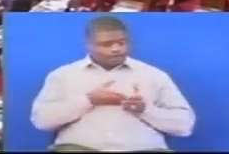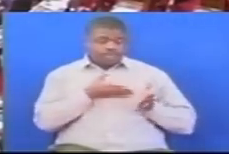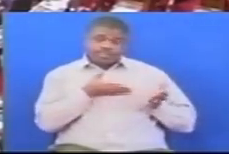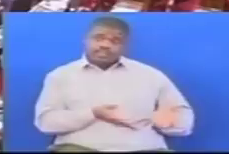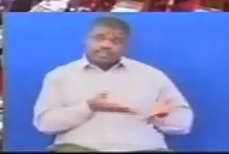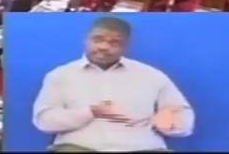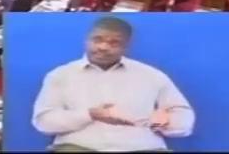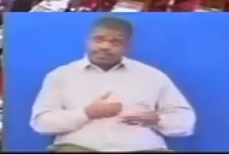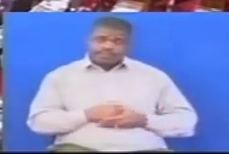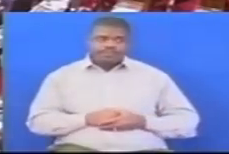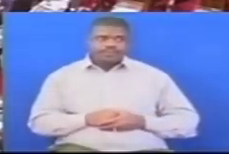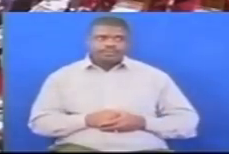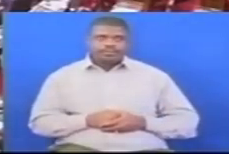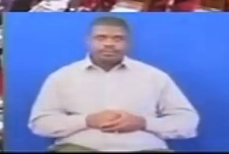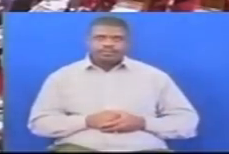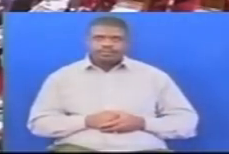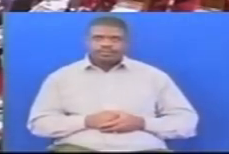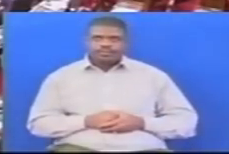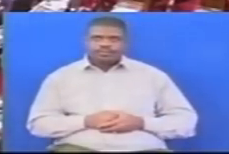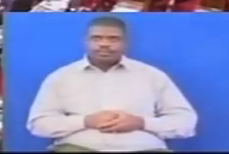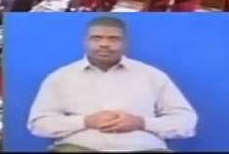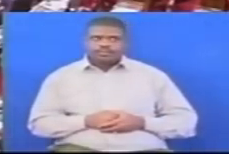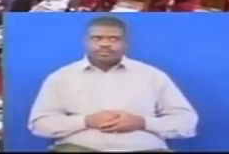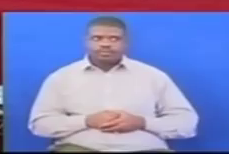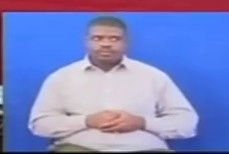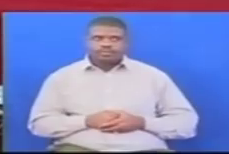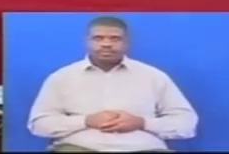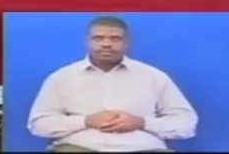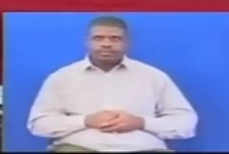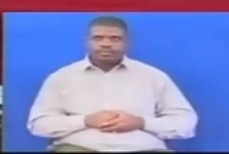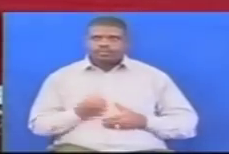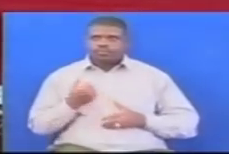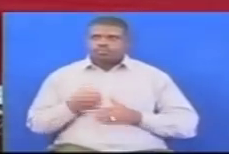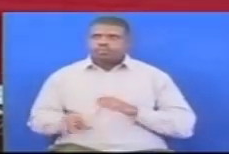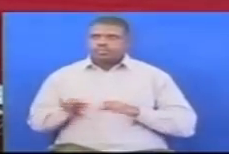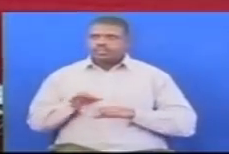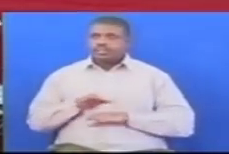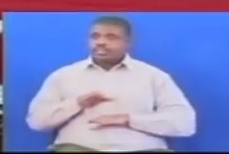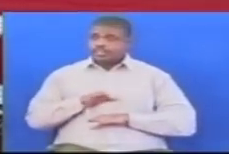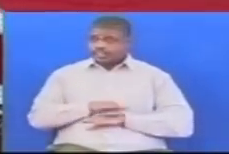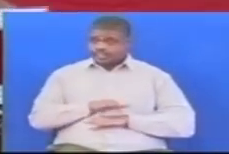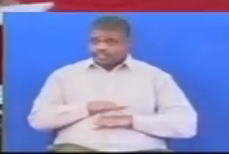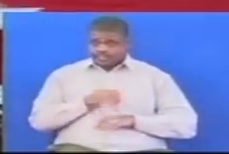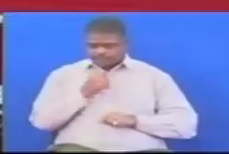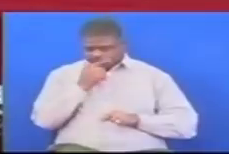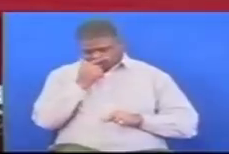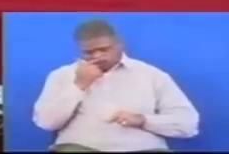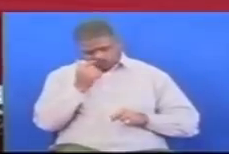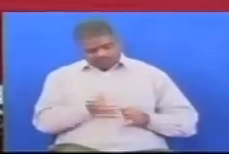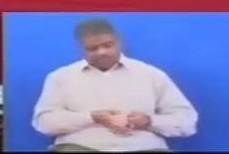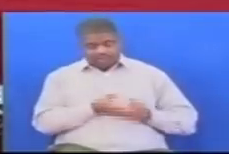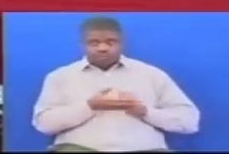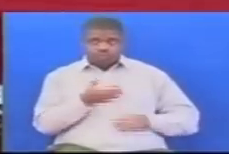nchini. Mheshimiwa Mwenyekiti, kwanza nawapongeza sana waziri na naibu